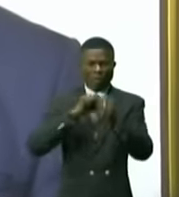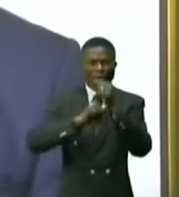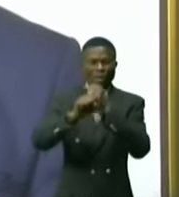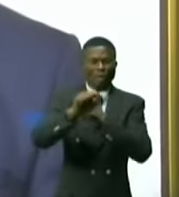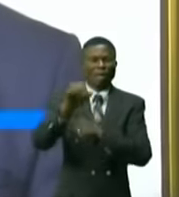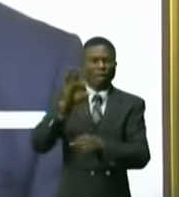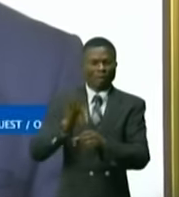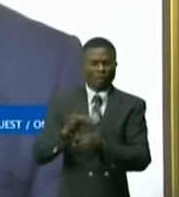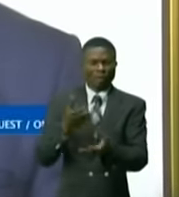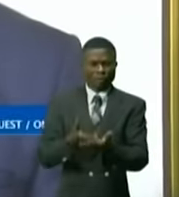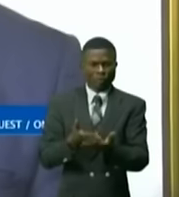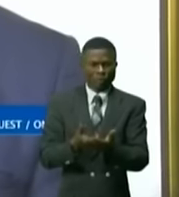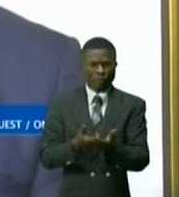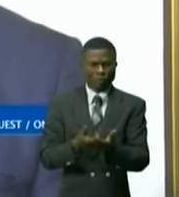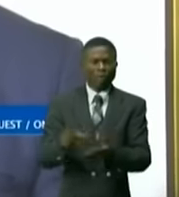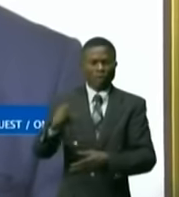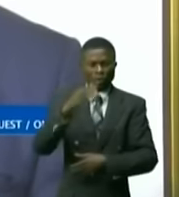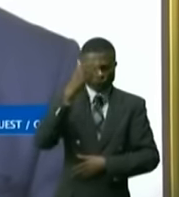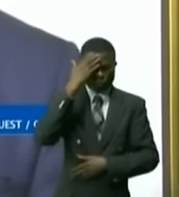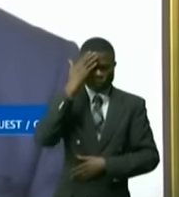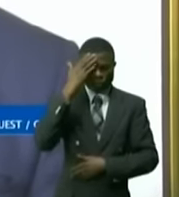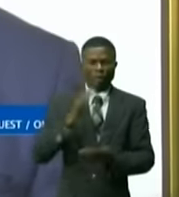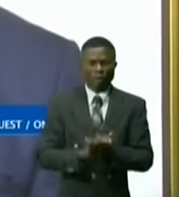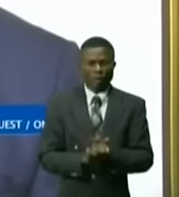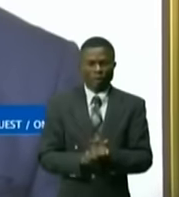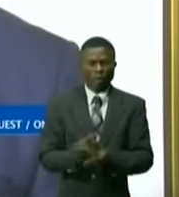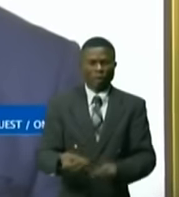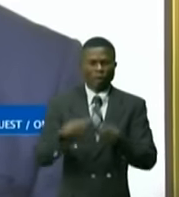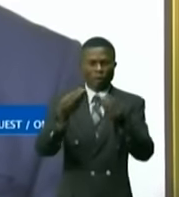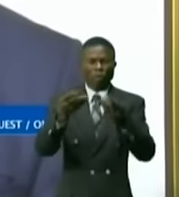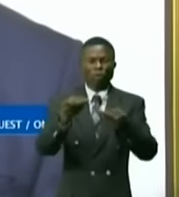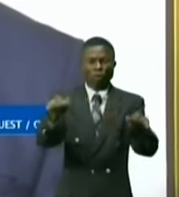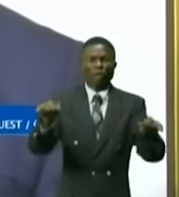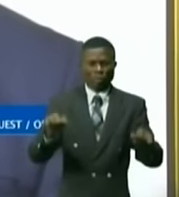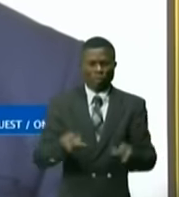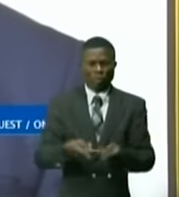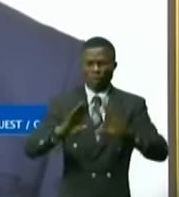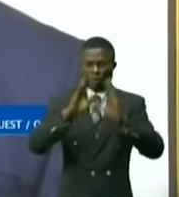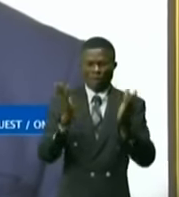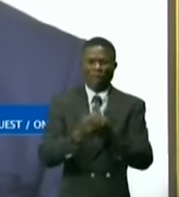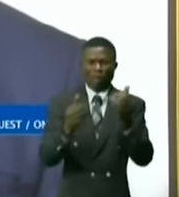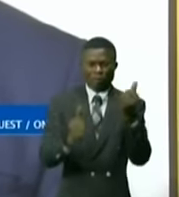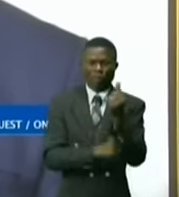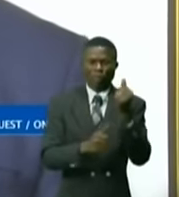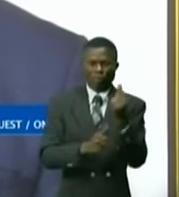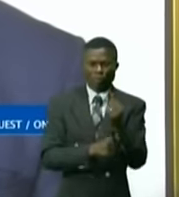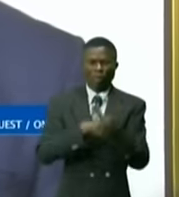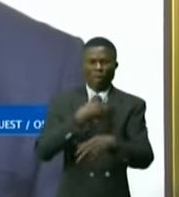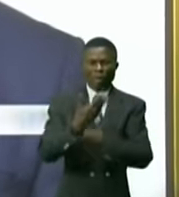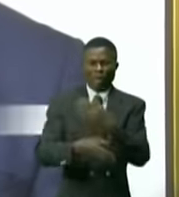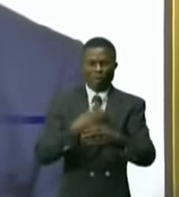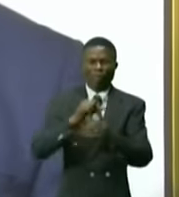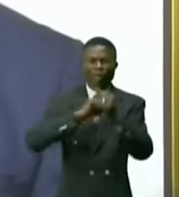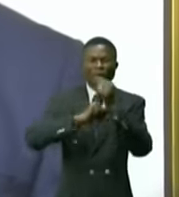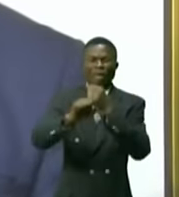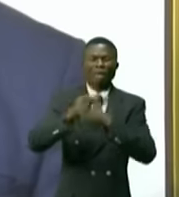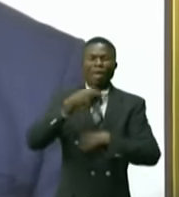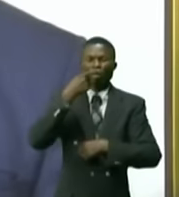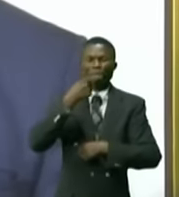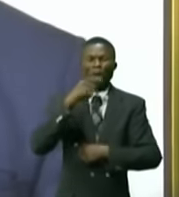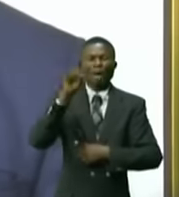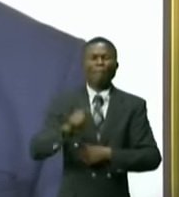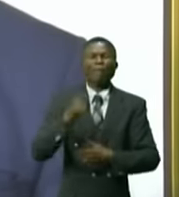avant la campagne électorale, vous vous rendez compte qu'on a donné l'espace à tout le monde de pouvoir exprimer ses